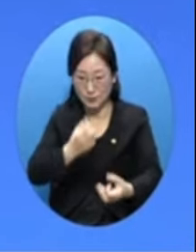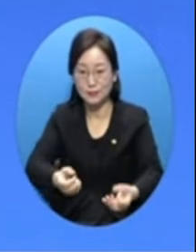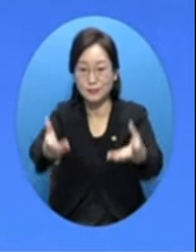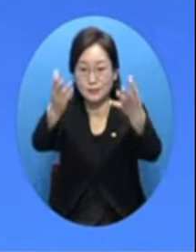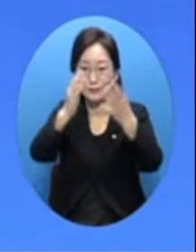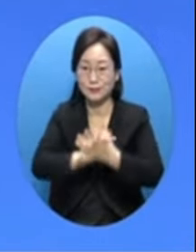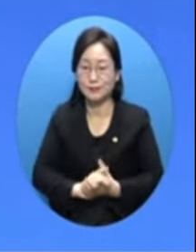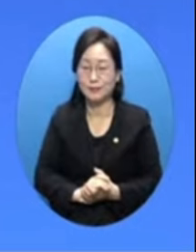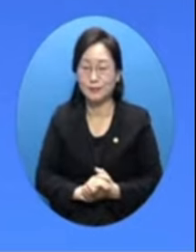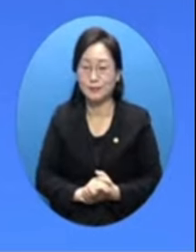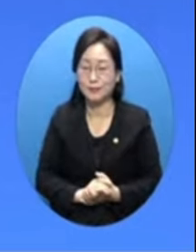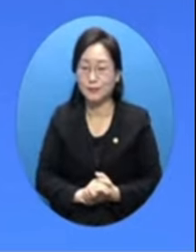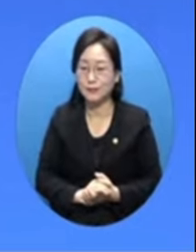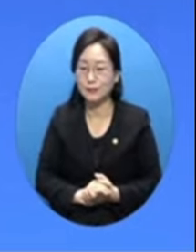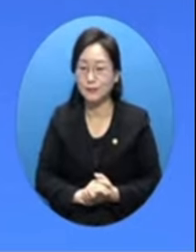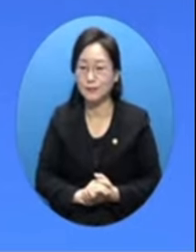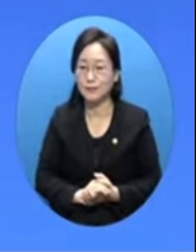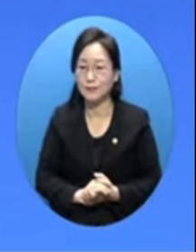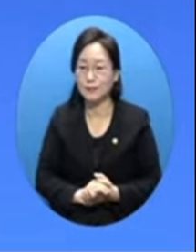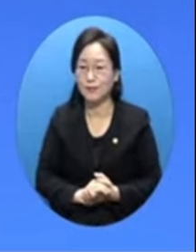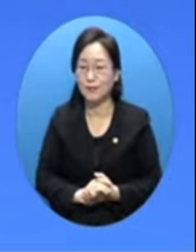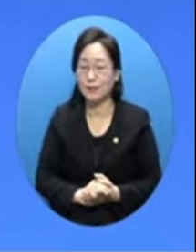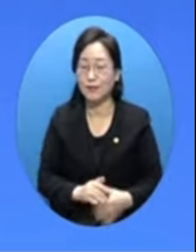축원합니다 아멘